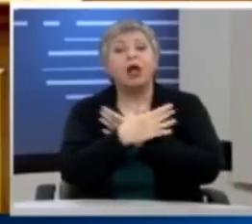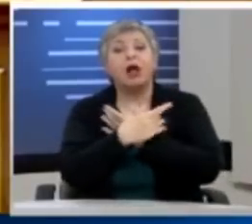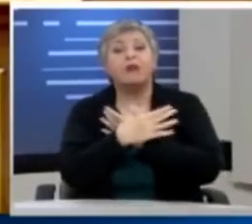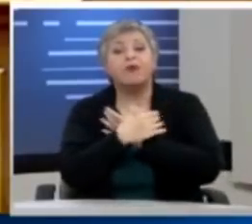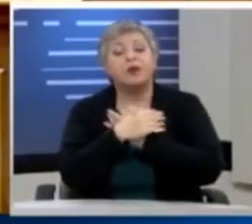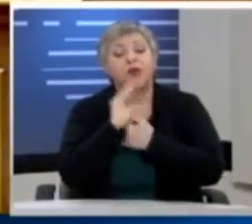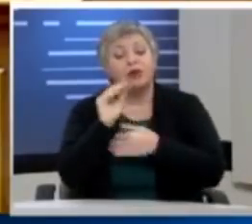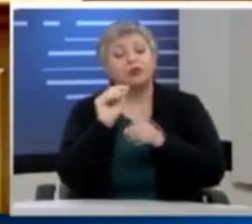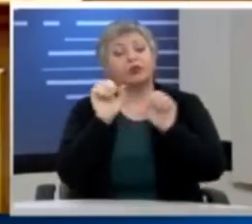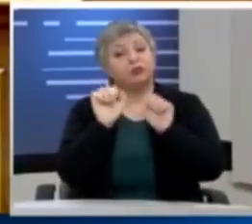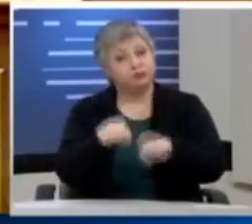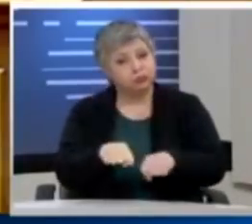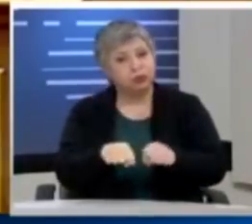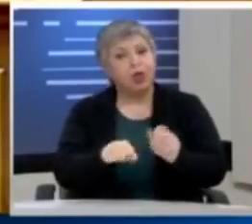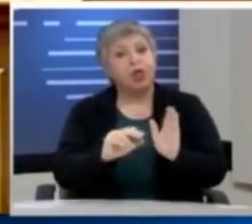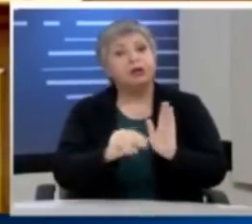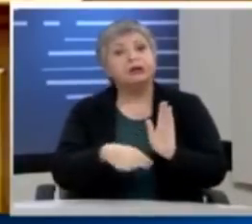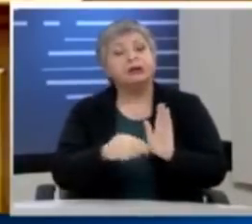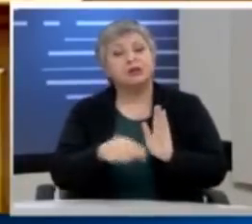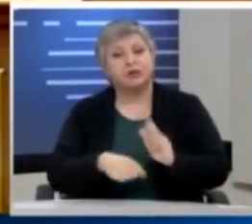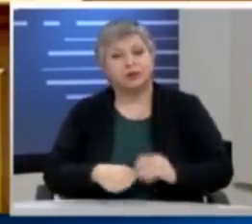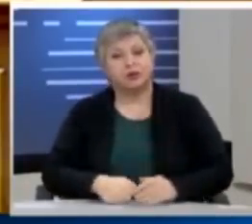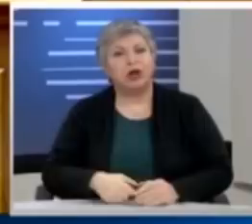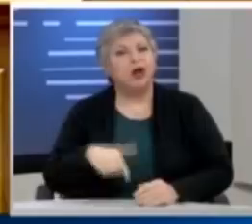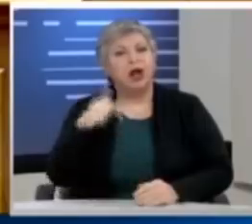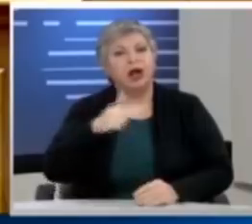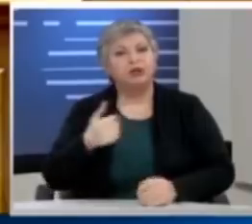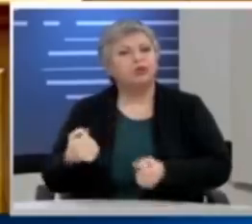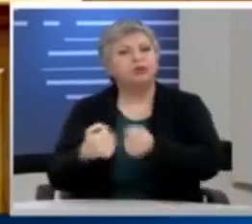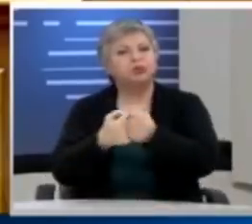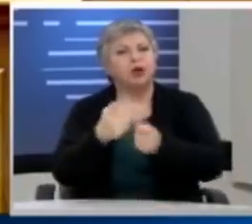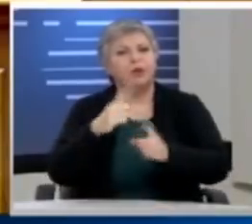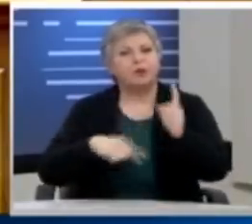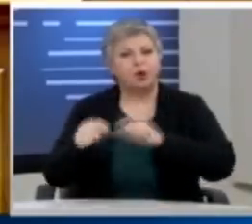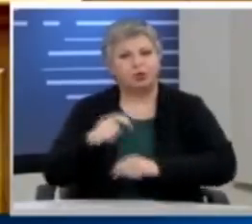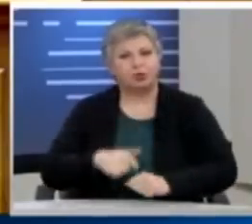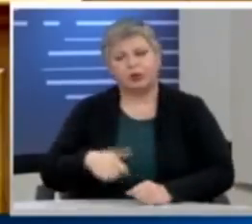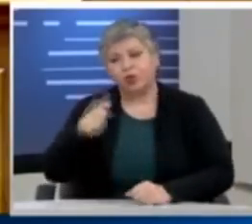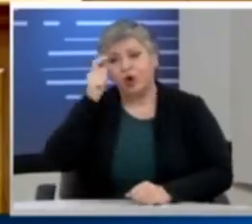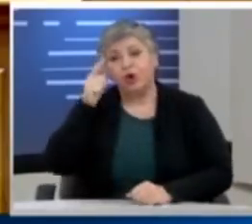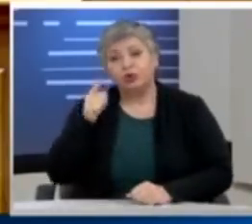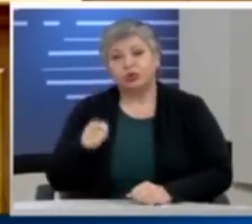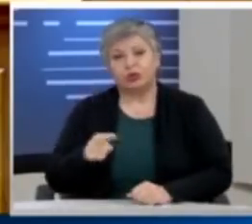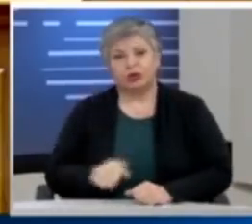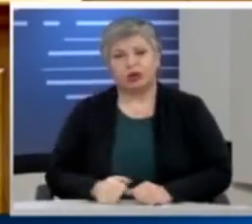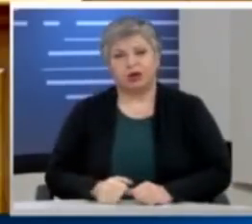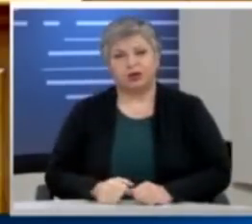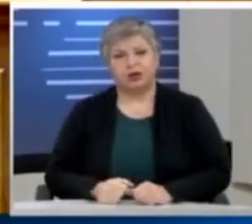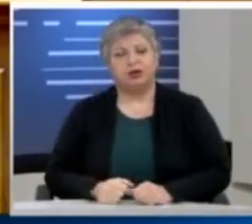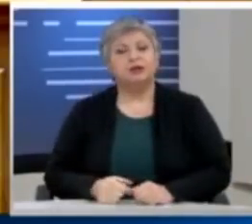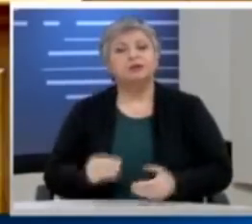των Πρεσπών, έχει την ολόπλευρη στήριξη της Άγκυρας. Ούτε είναι τυχαίο ότι